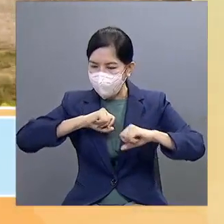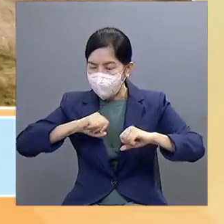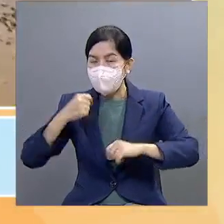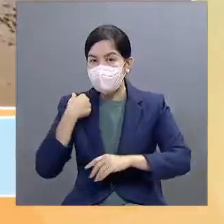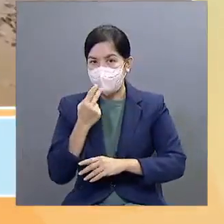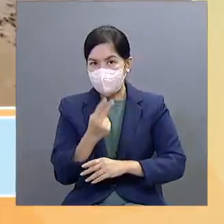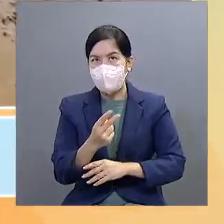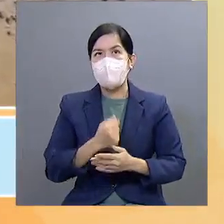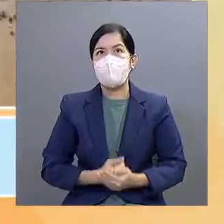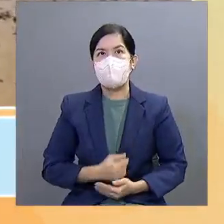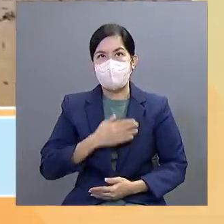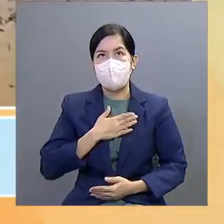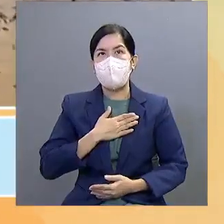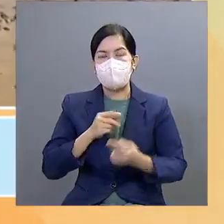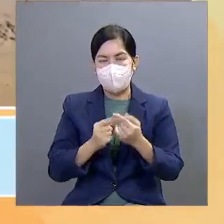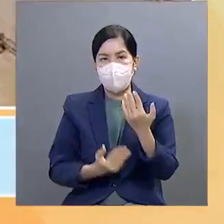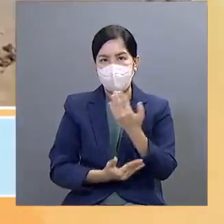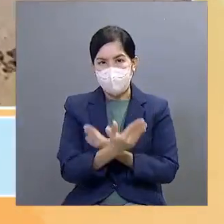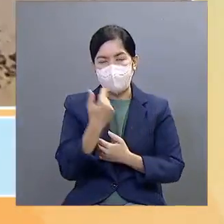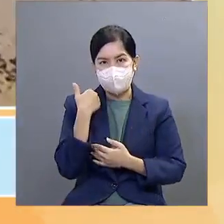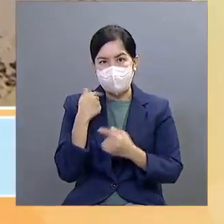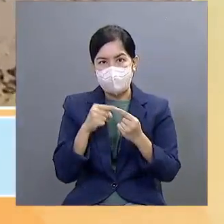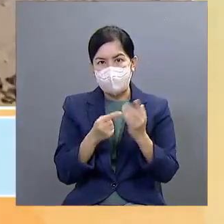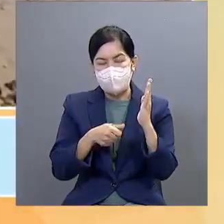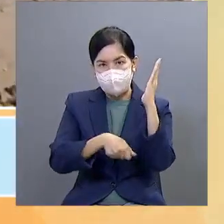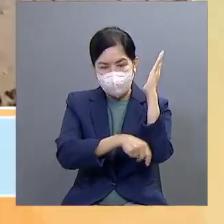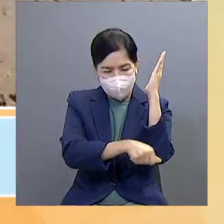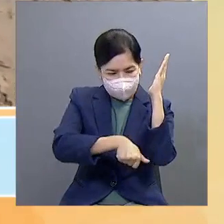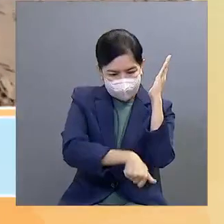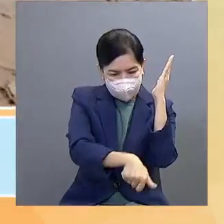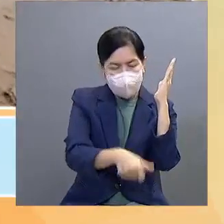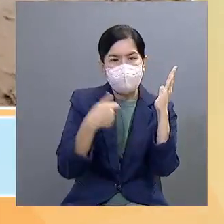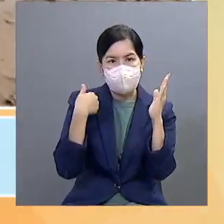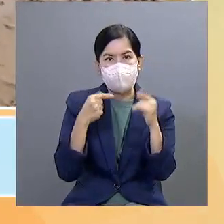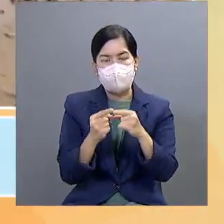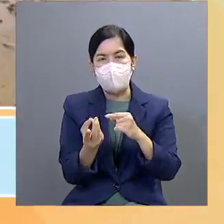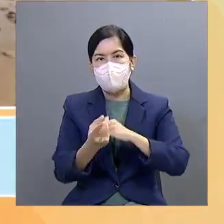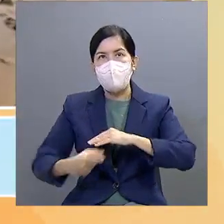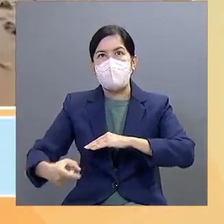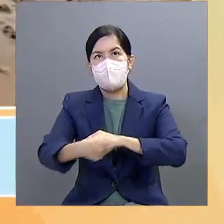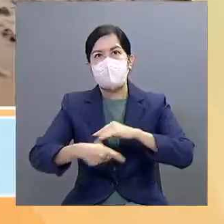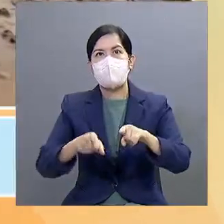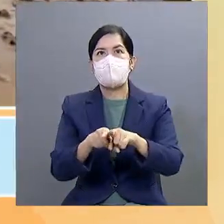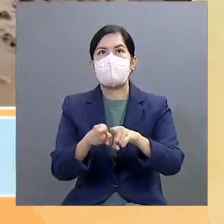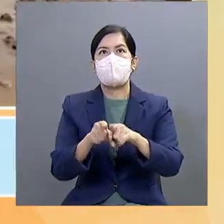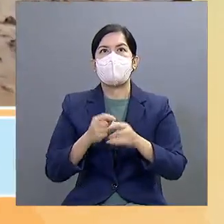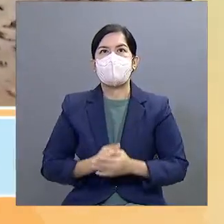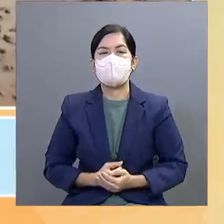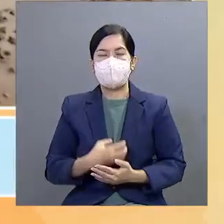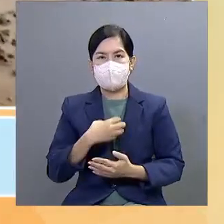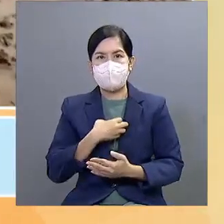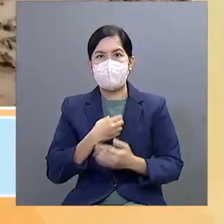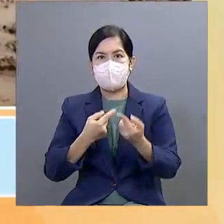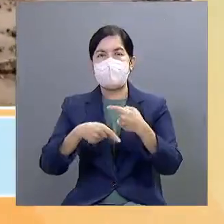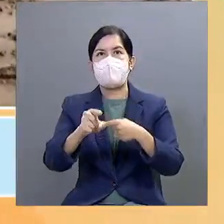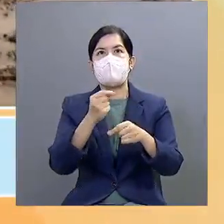ไหม ทั้งไปดำนาแล้วไปเกี่ยวข้าว ก็เคยเหมือนกันจะบอกว่าคืออ ยากให้พี่ชมพู่มีโอกาสมาดำนากับพวกเรา ไปรับ